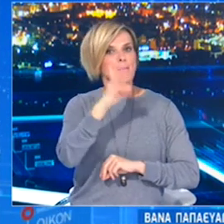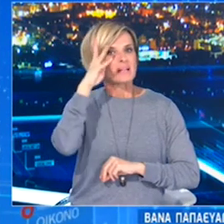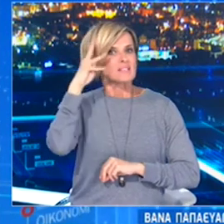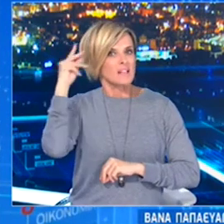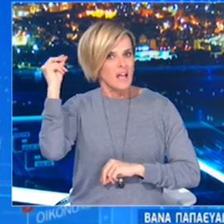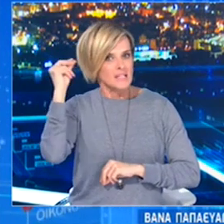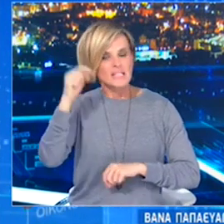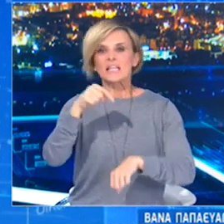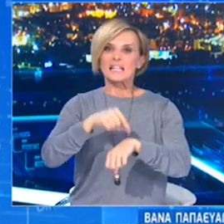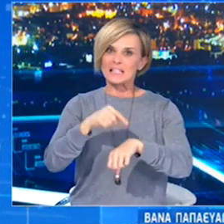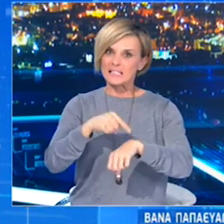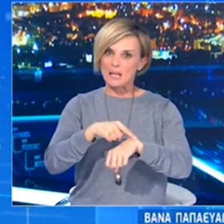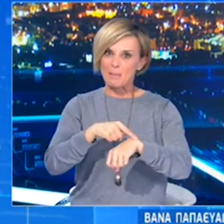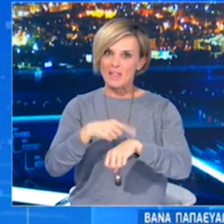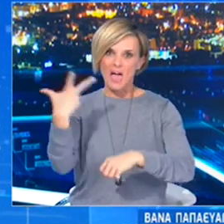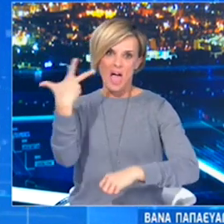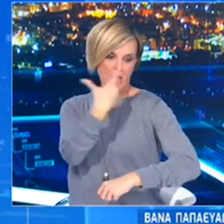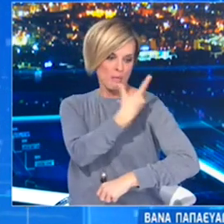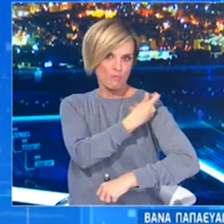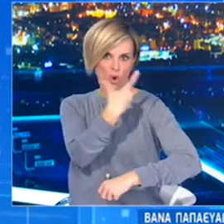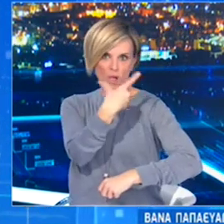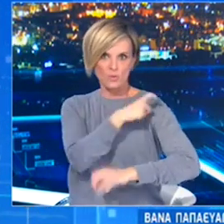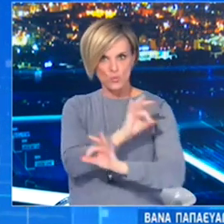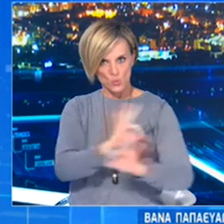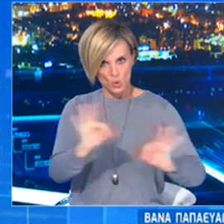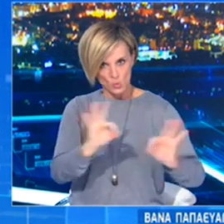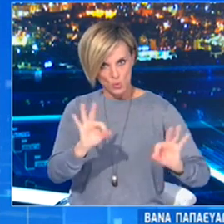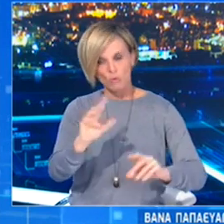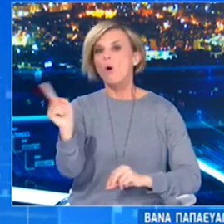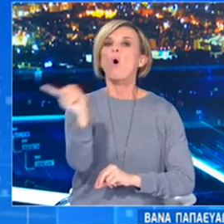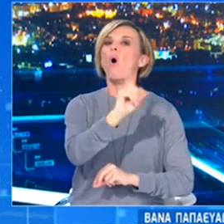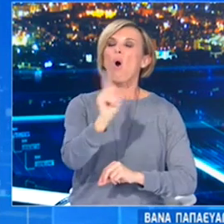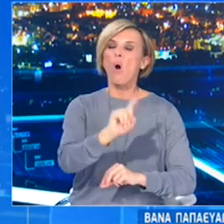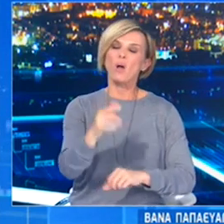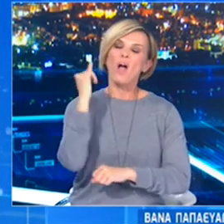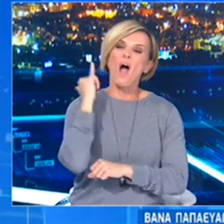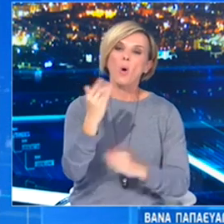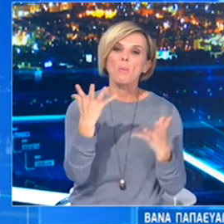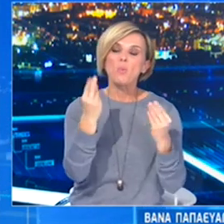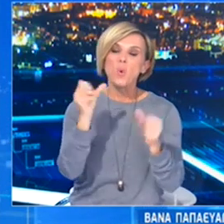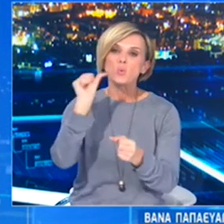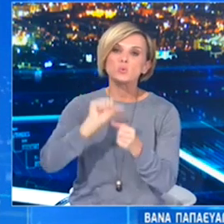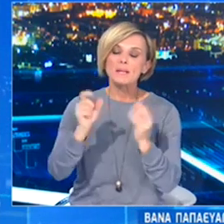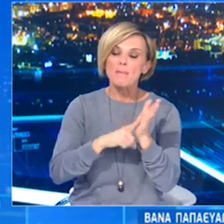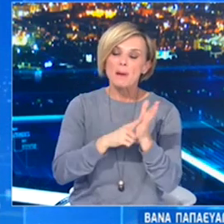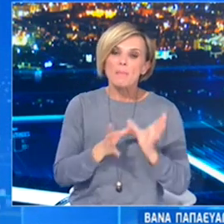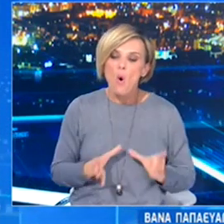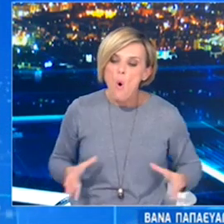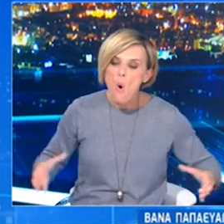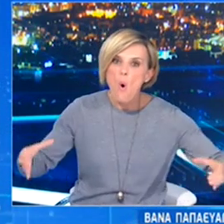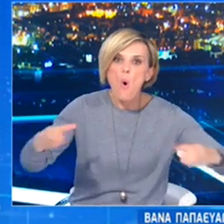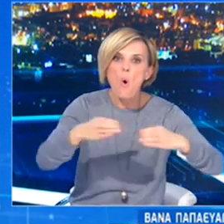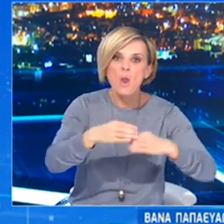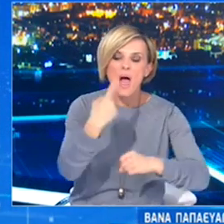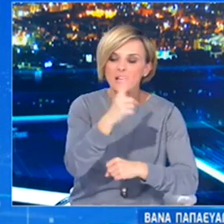επόμενο μήνα και αρχίσουμε να εμβολιαζόμαστε σιγά-σιγά, χρειαζόμαστε αρκετούς μήνες για να ολοκληρωθεί ο εμβολιασμός ικανό αριθμούς συμπολιτών μας